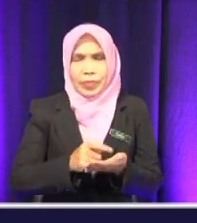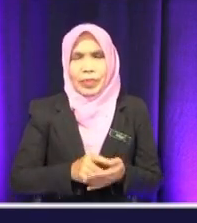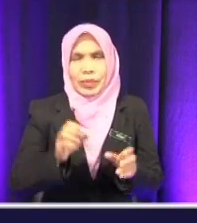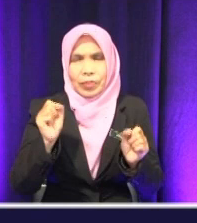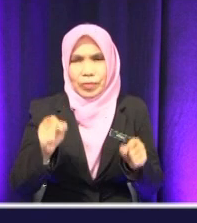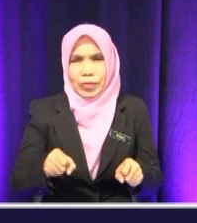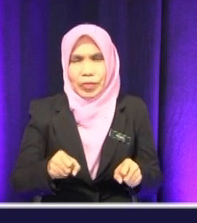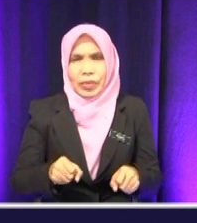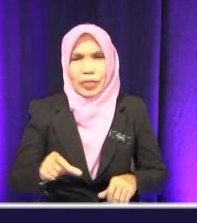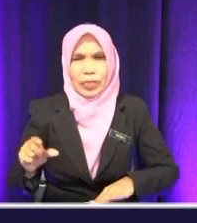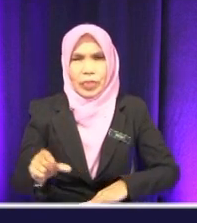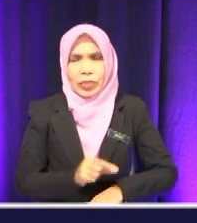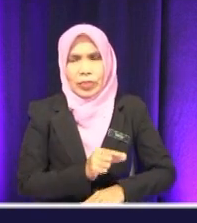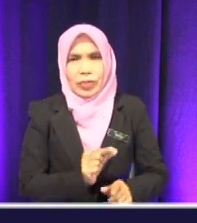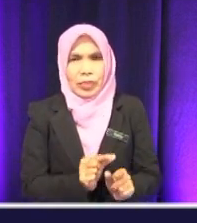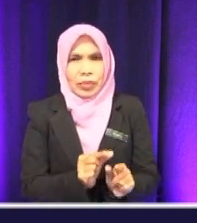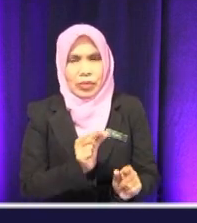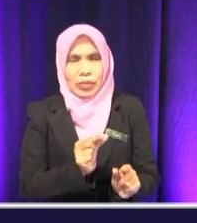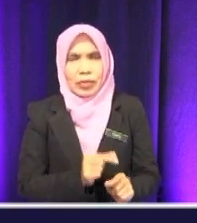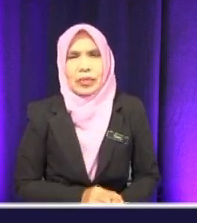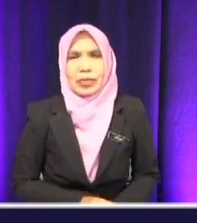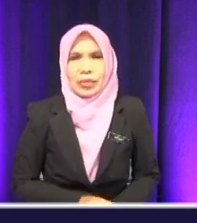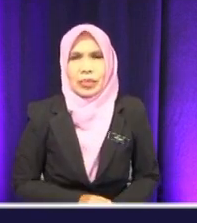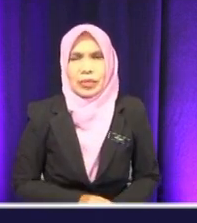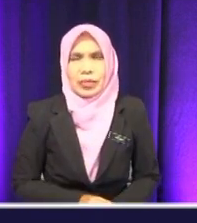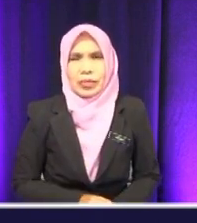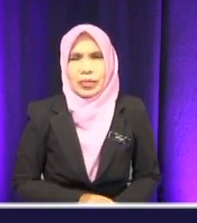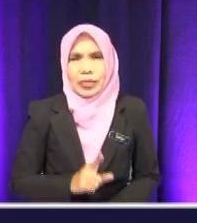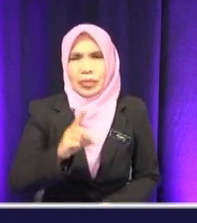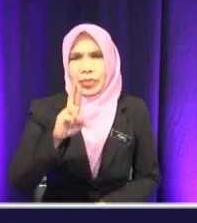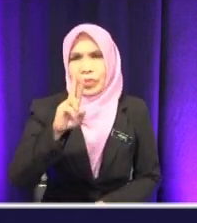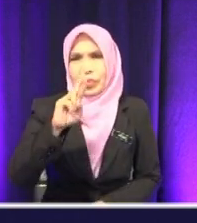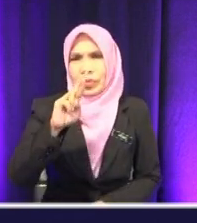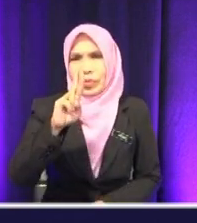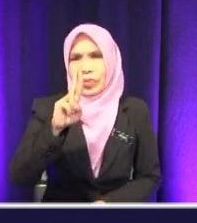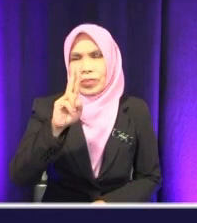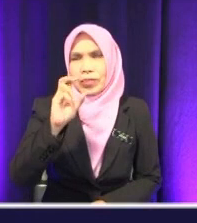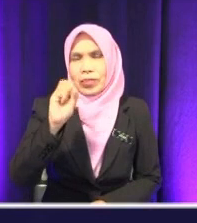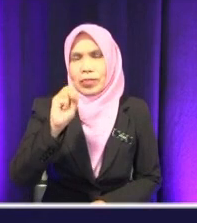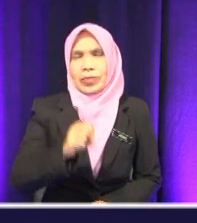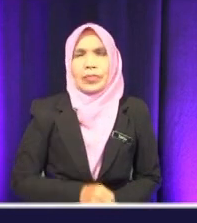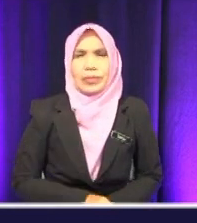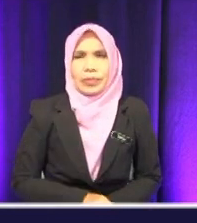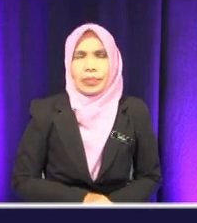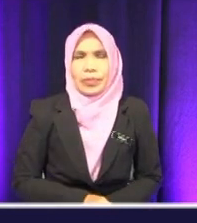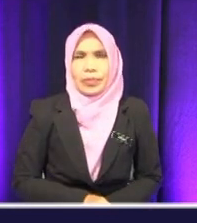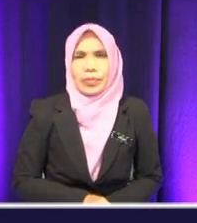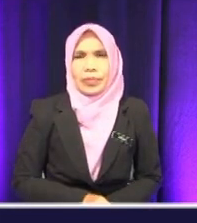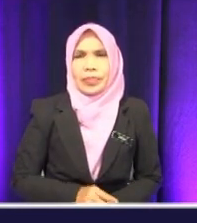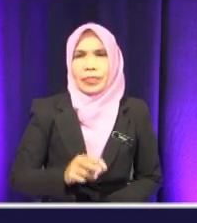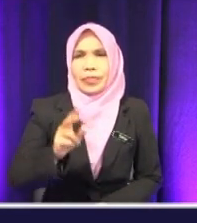lurus ataupun gunakan tanda Cepi ataupun picky Prime